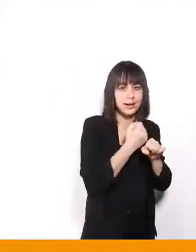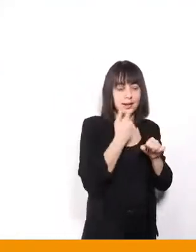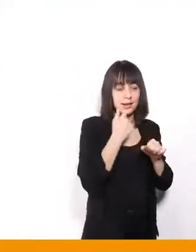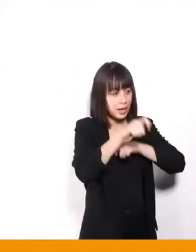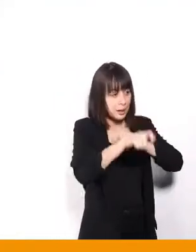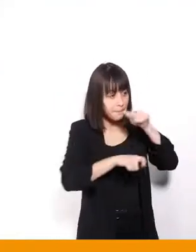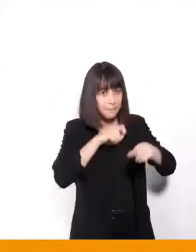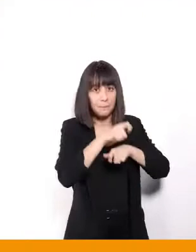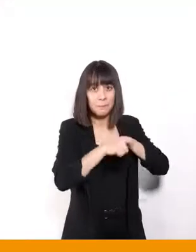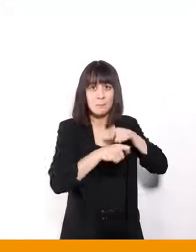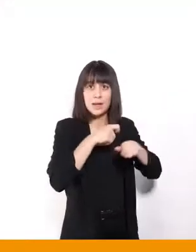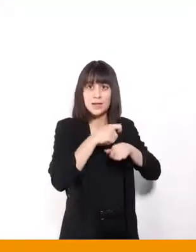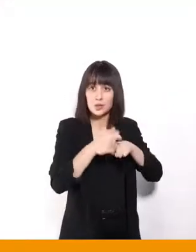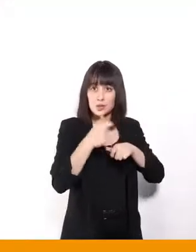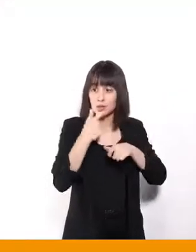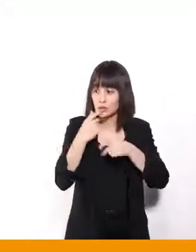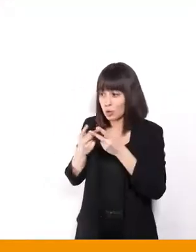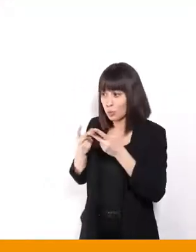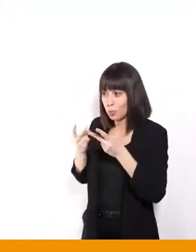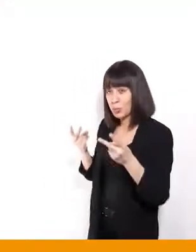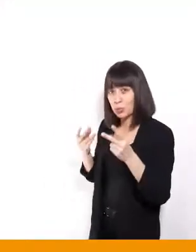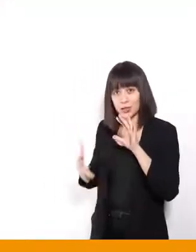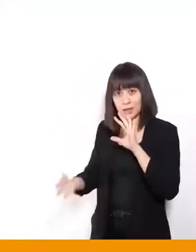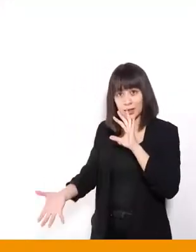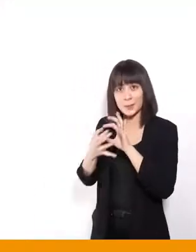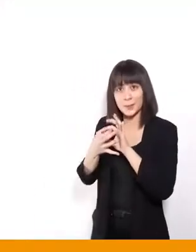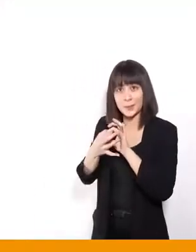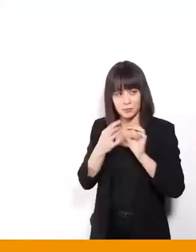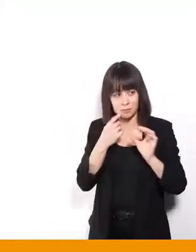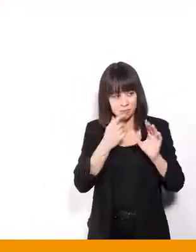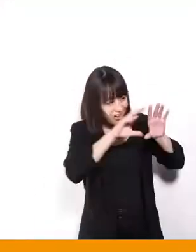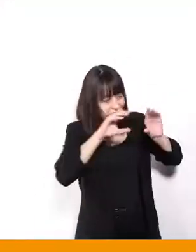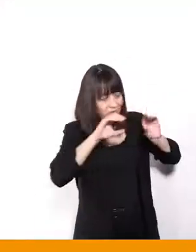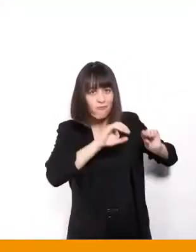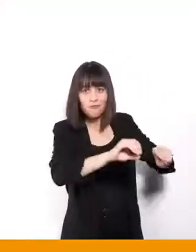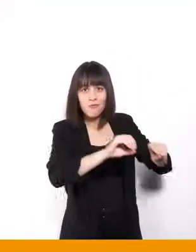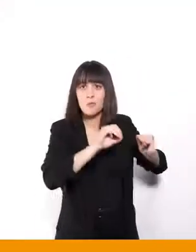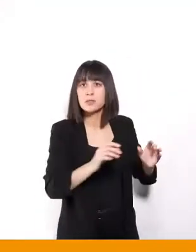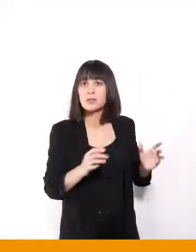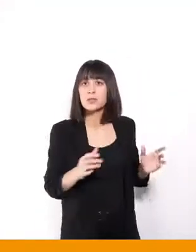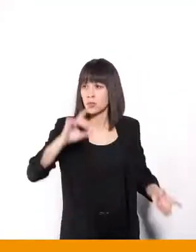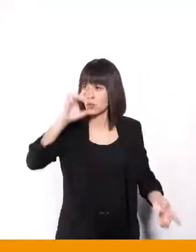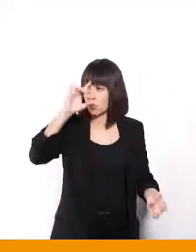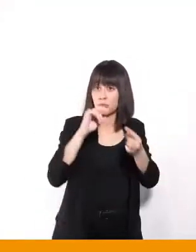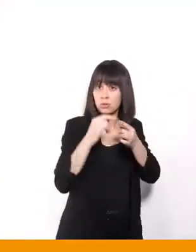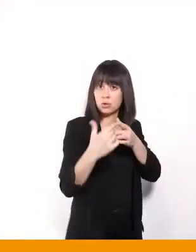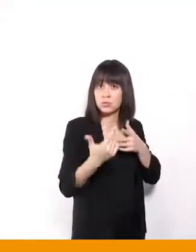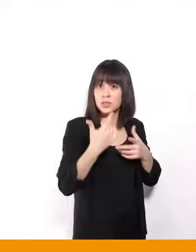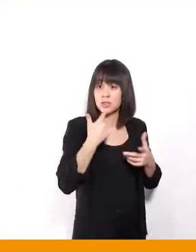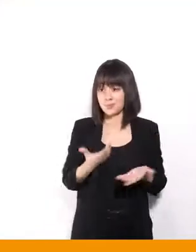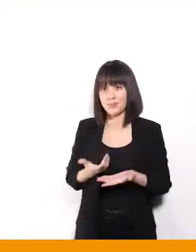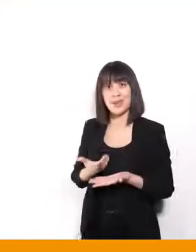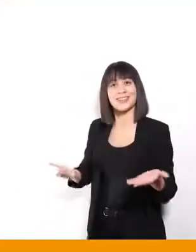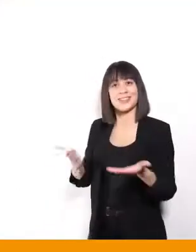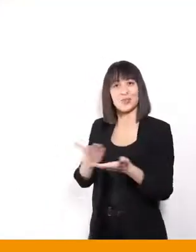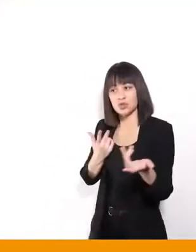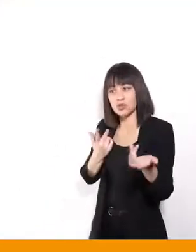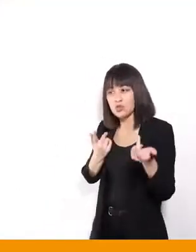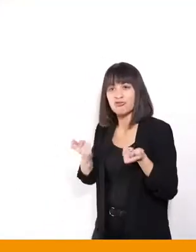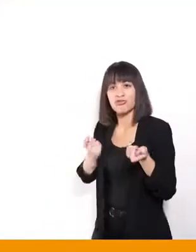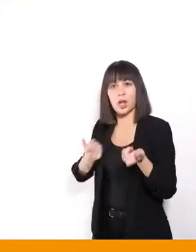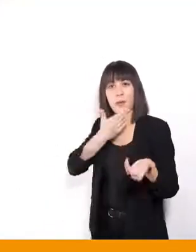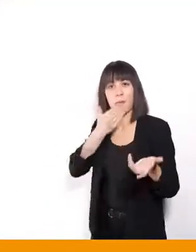qui sont en contact avec un public, qui permettent de beaucoup mieux gérer la question et les situations de